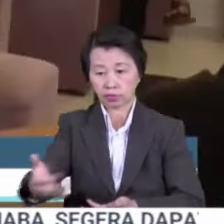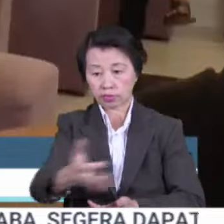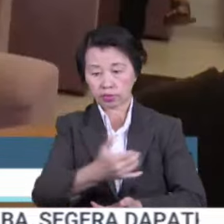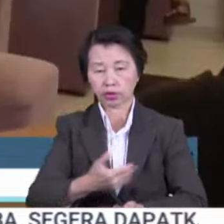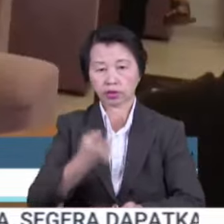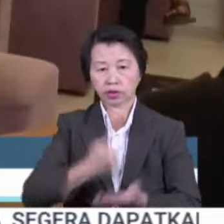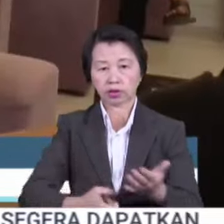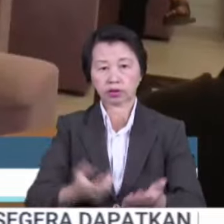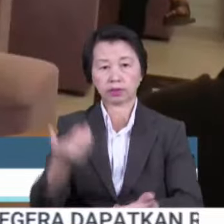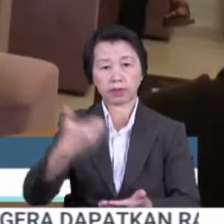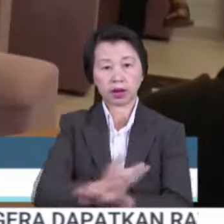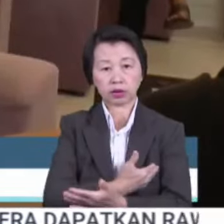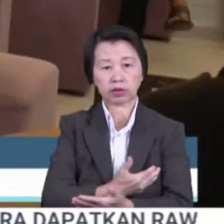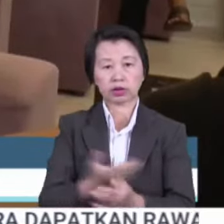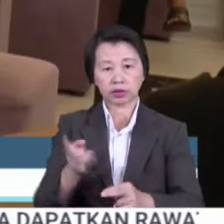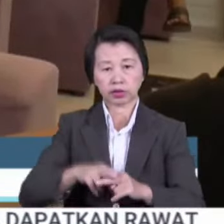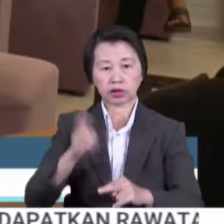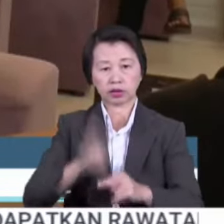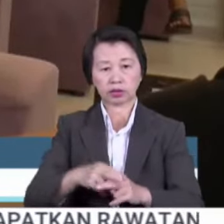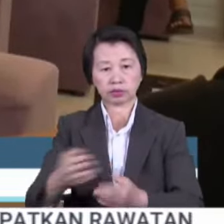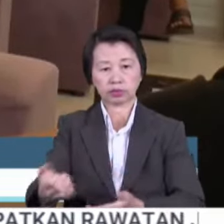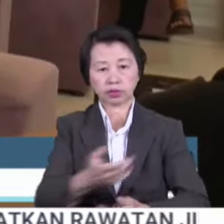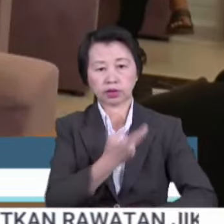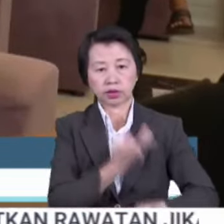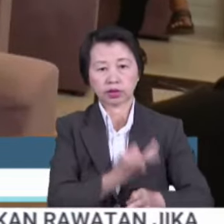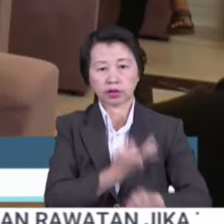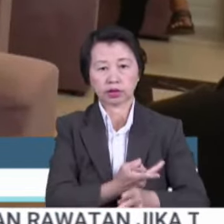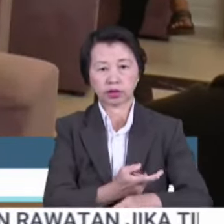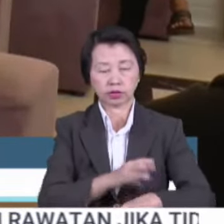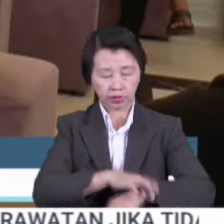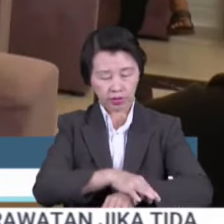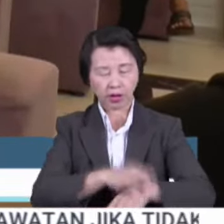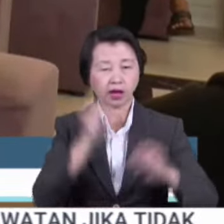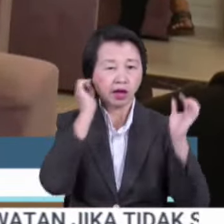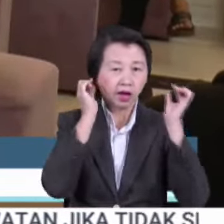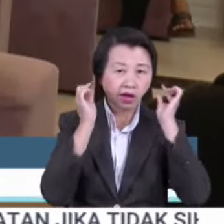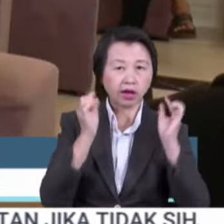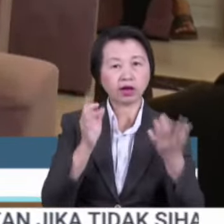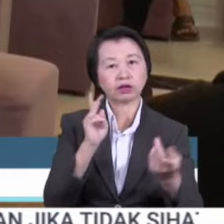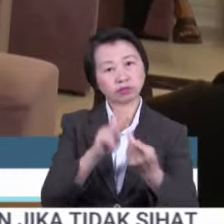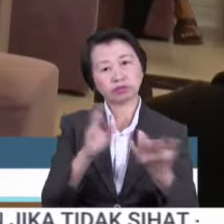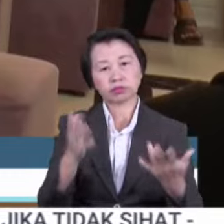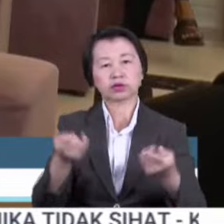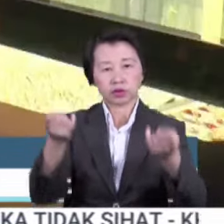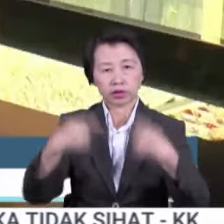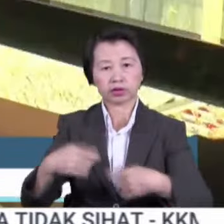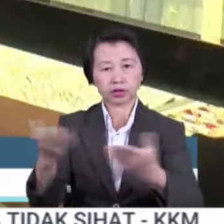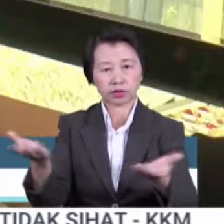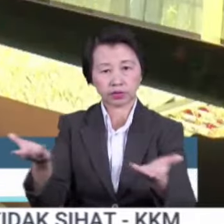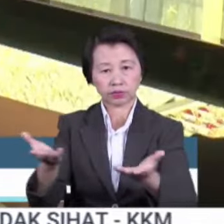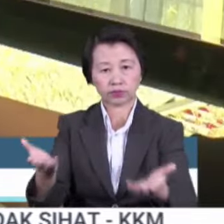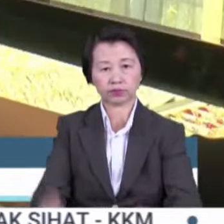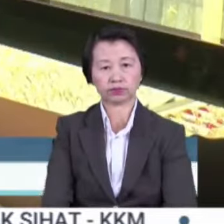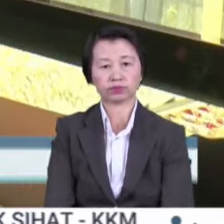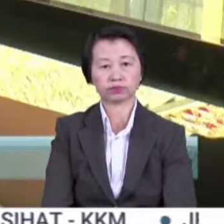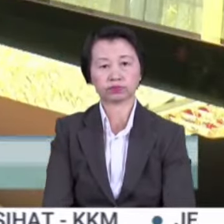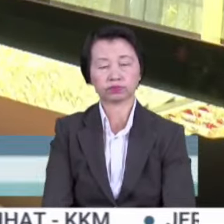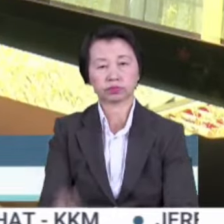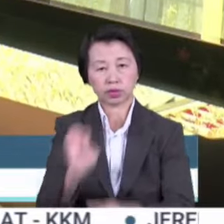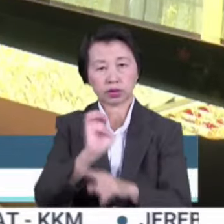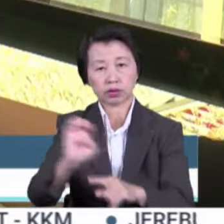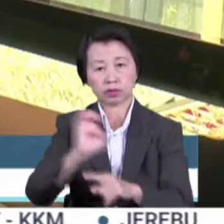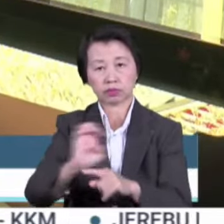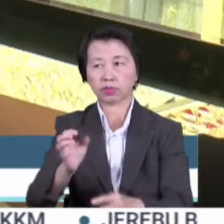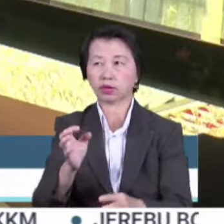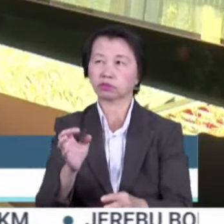baru gila gitu nah tambah-tambah koleksi buat jadi semua lah memang sesuai sangatlah datang ke sini ini kalau kalau